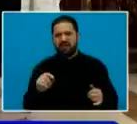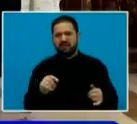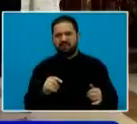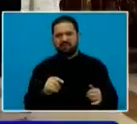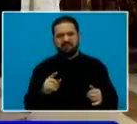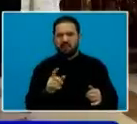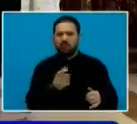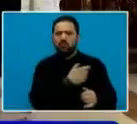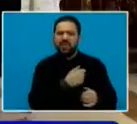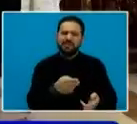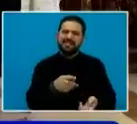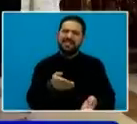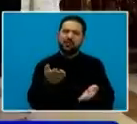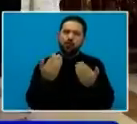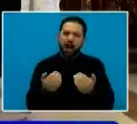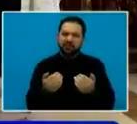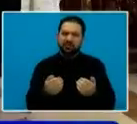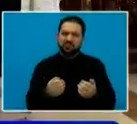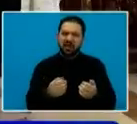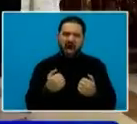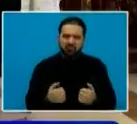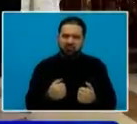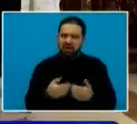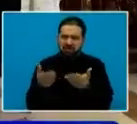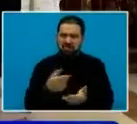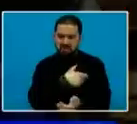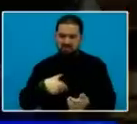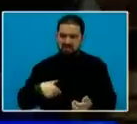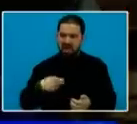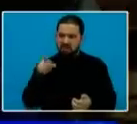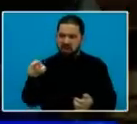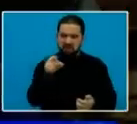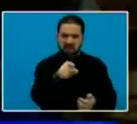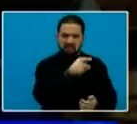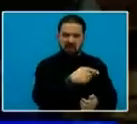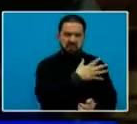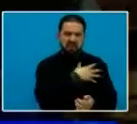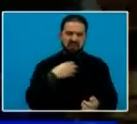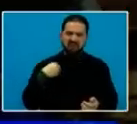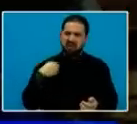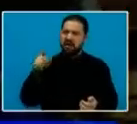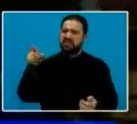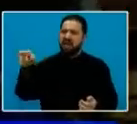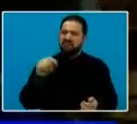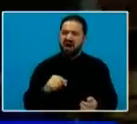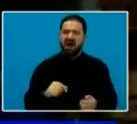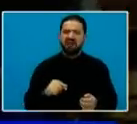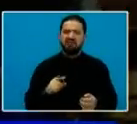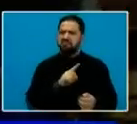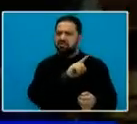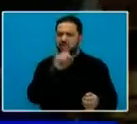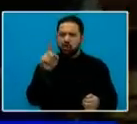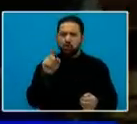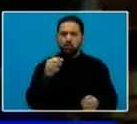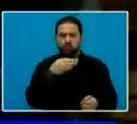greu. Spunem orice, dăm vina pe celălalt, dăm vina pe context, dăm vina pe vremea de afară, dăm vina pe oricine. Numai